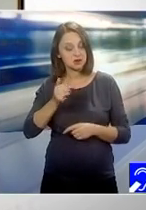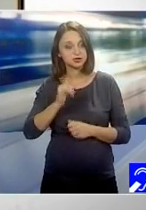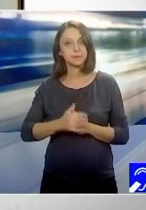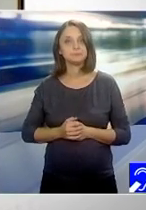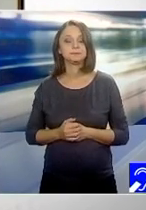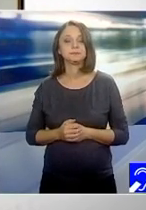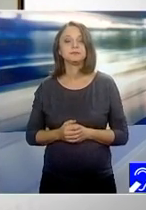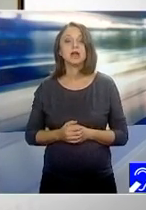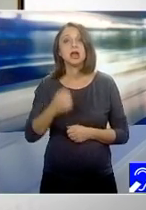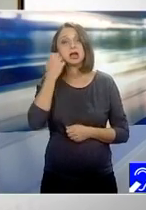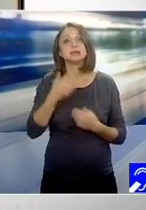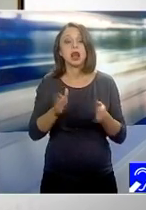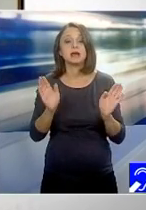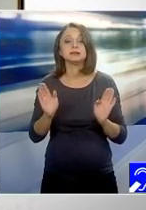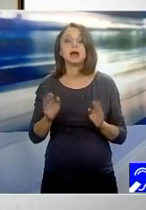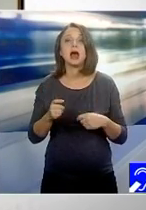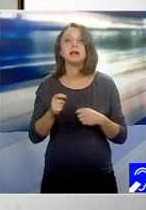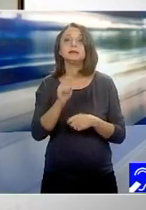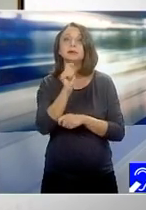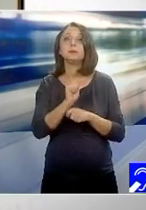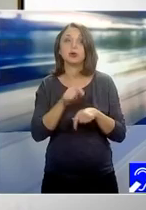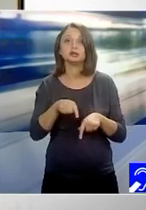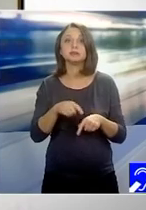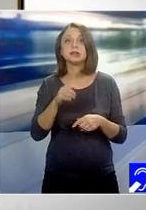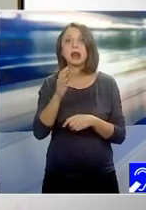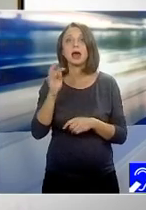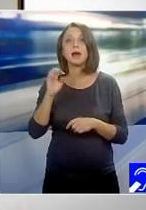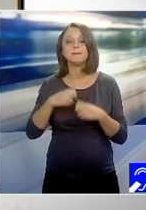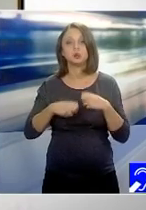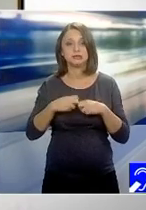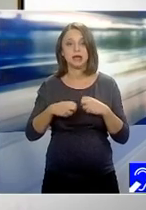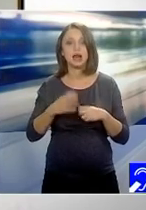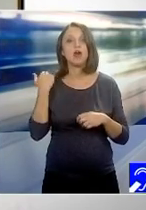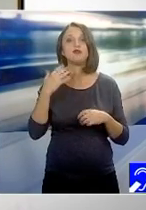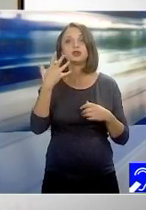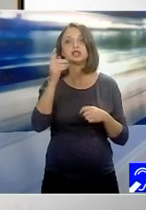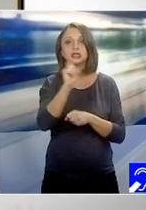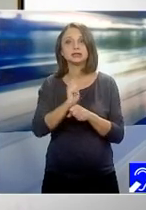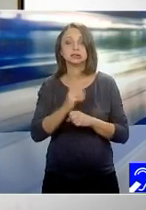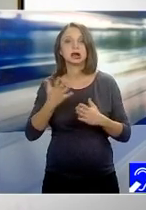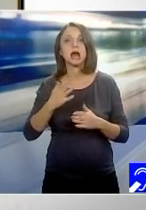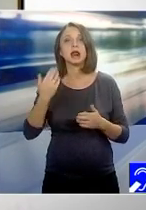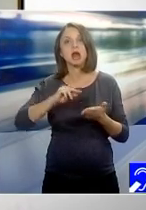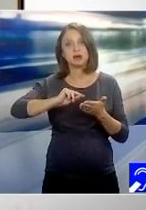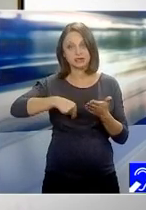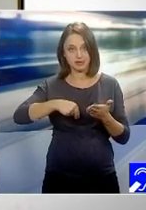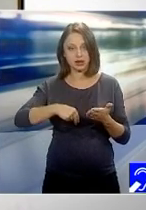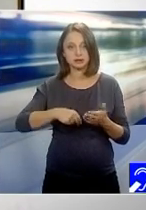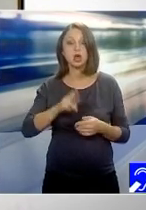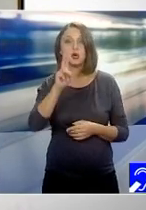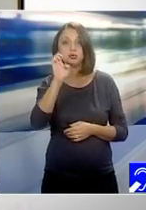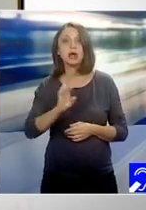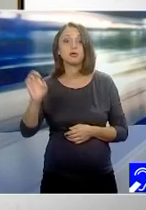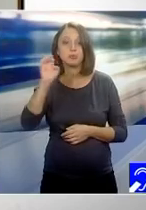programului la Bruxelles, au fost 5 țări care au semnat, pentru că Uniunea Europeană într-adevăr garantează, dar trebuie